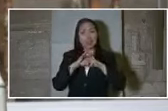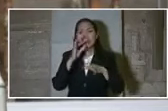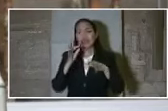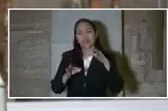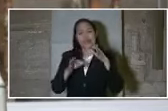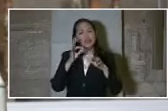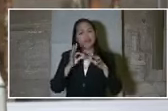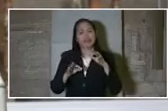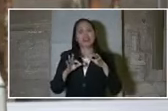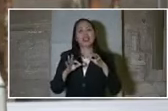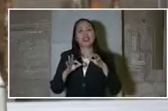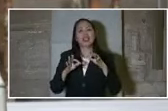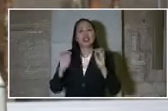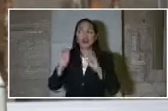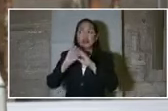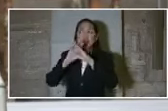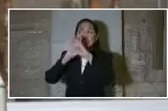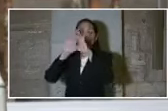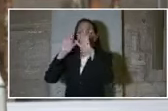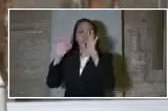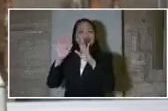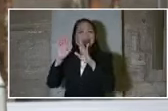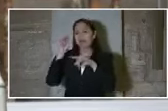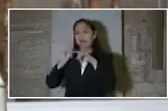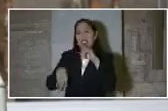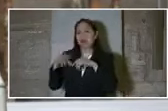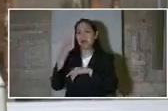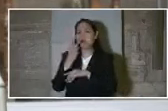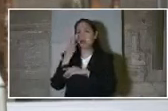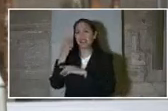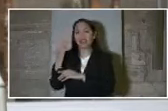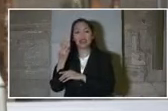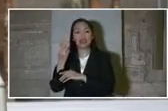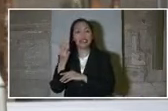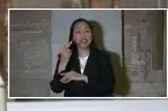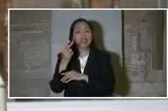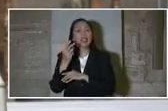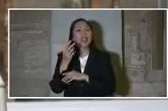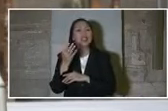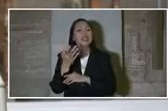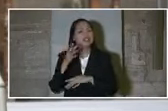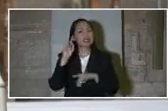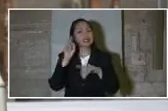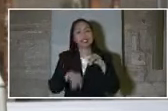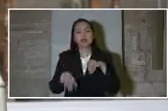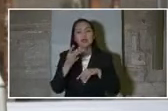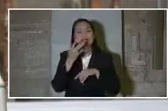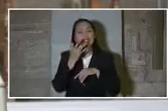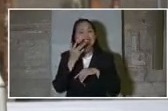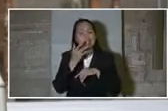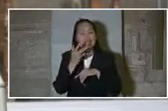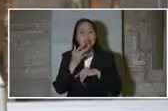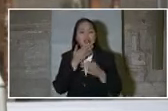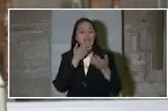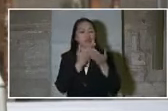ang ilaw at hindi nalalasahan ang kabutihan ng Diyos?